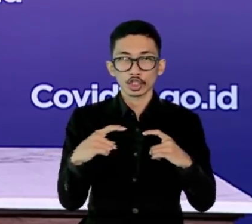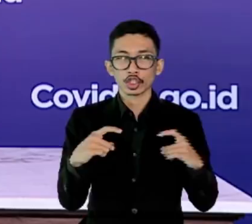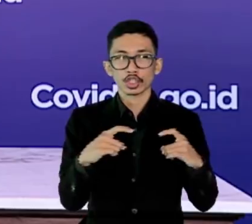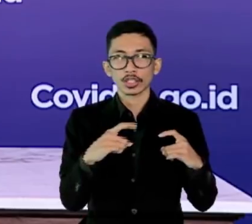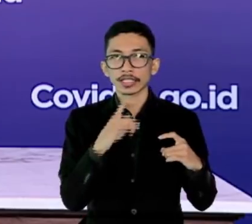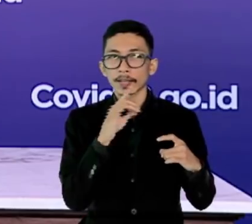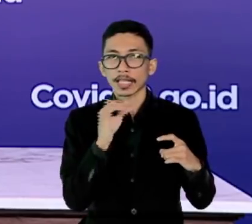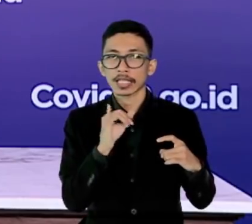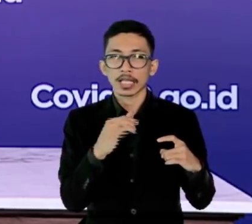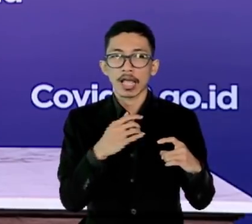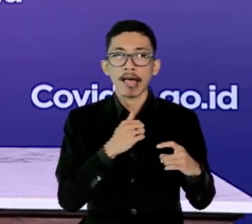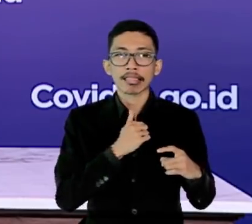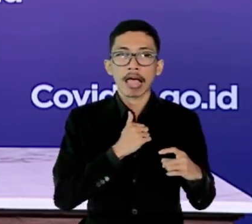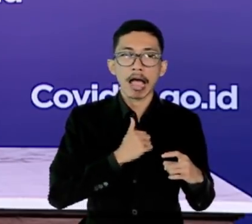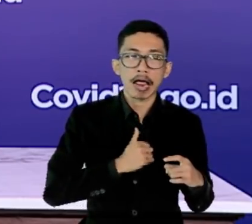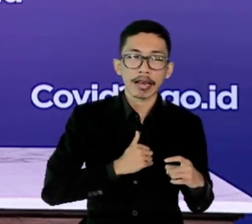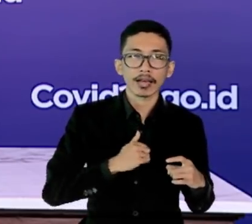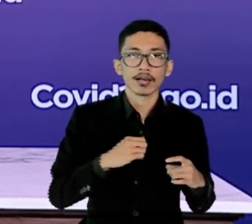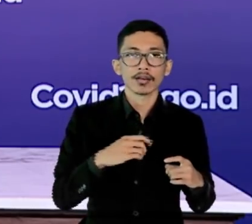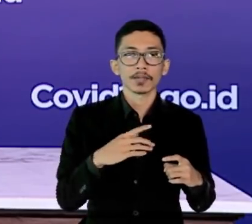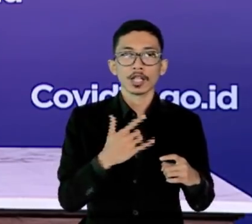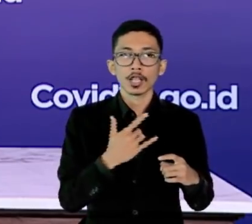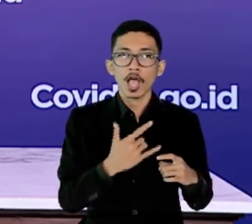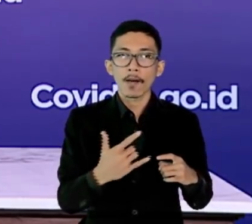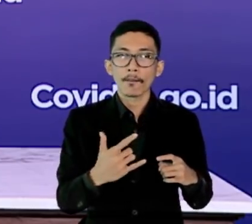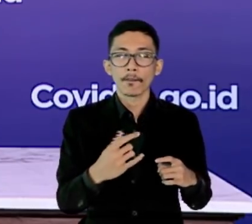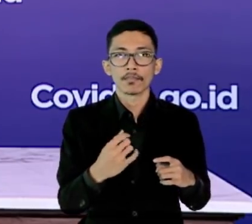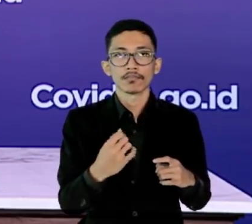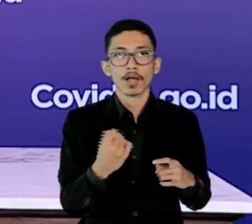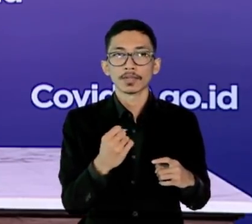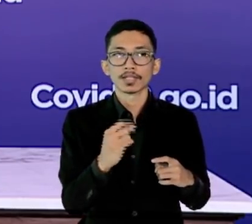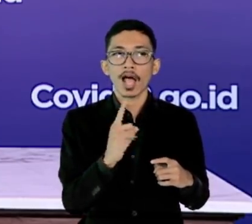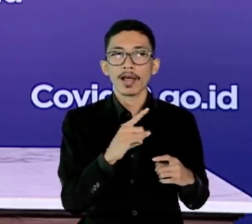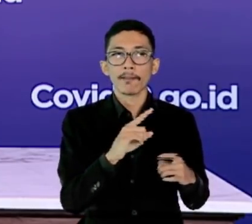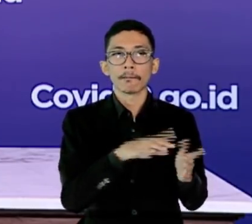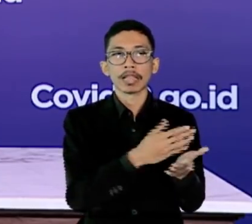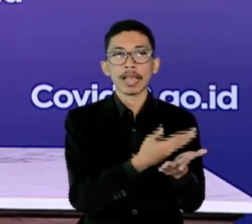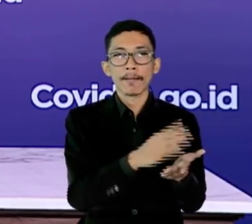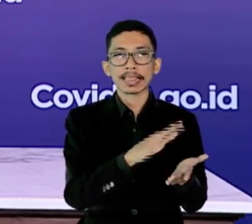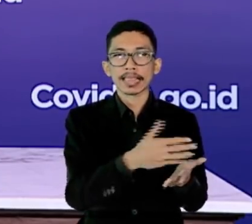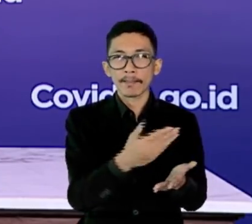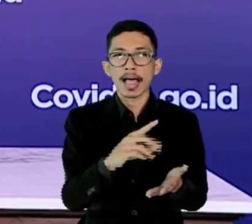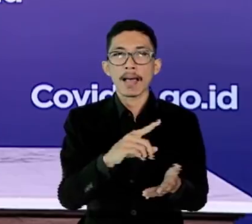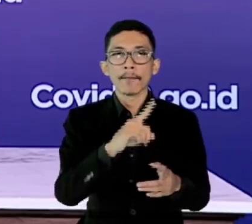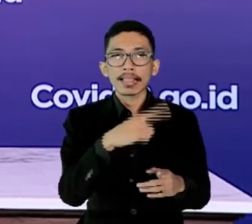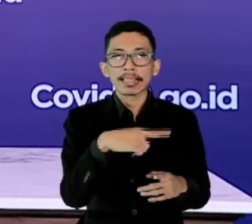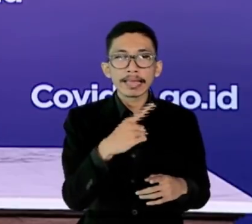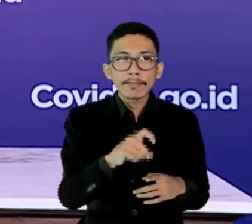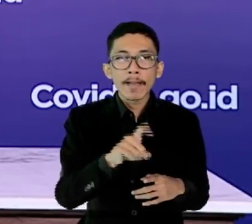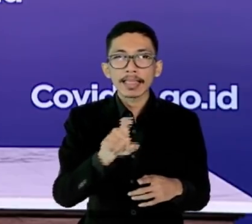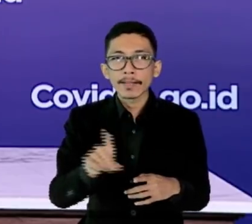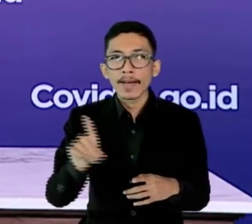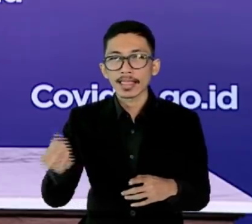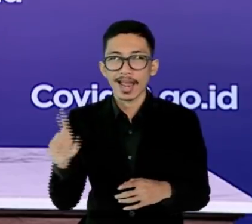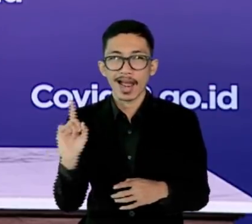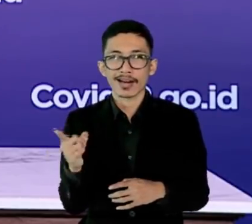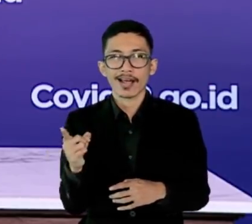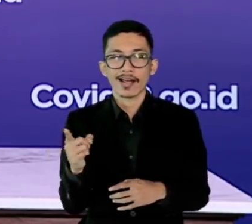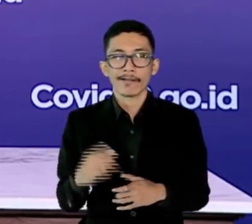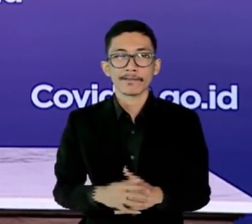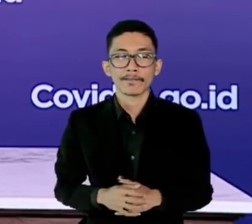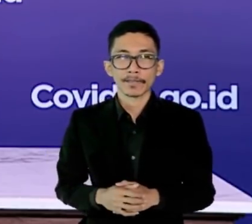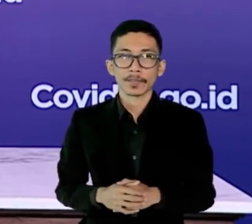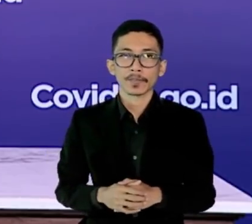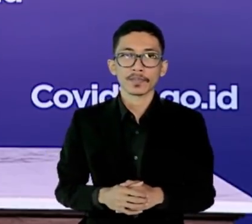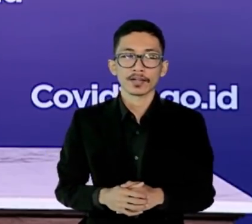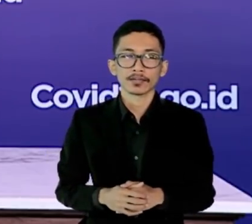tidak mampu bertahan. Namun, terdapat pula sebagian kecil perubahan yang menguntungkan bagi virus.